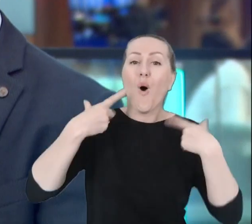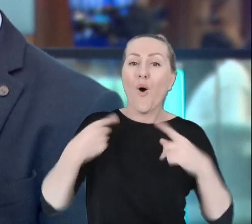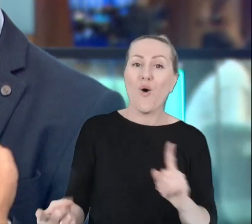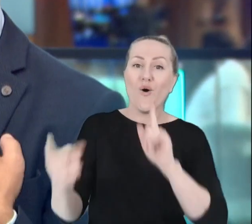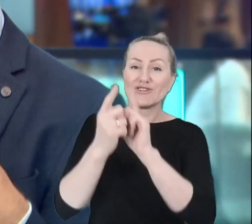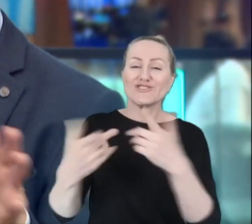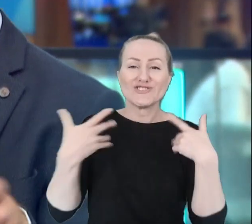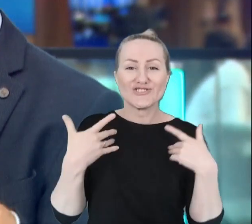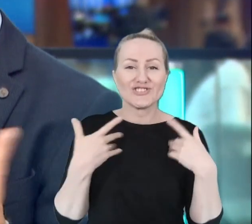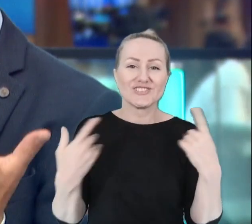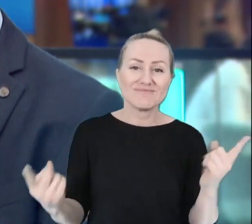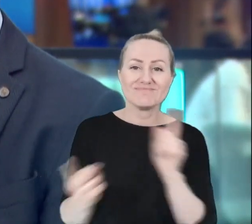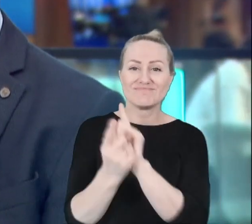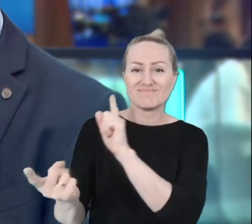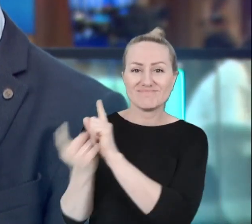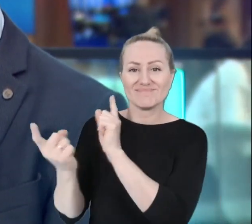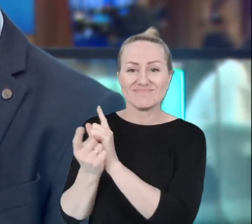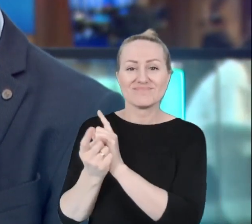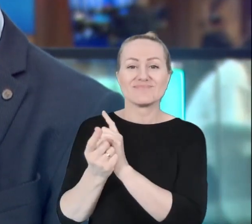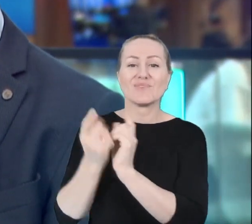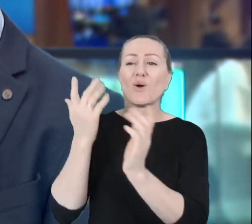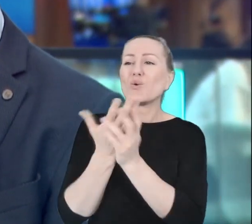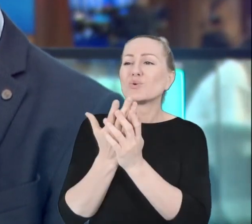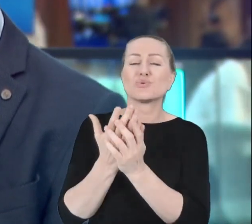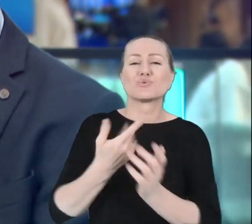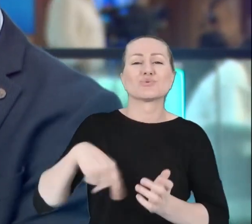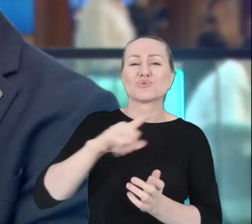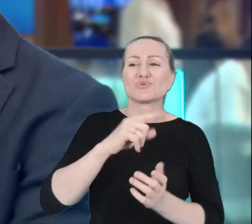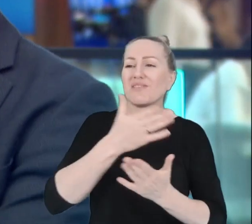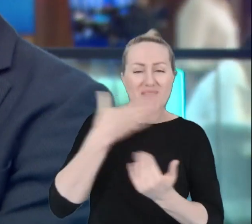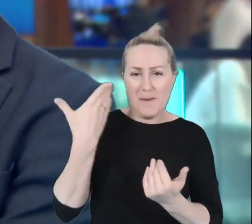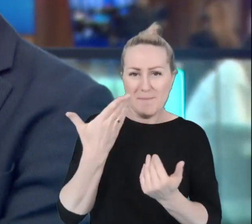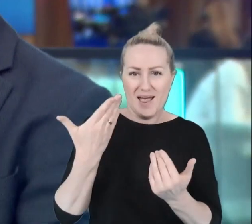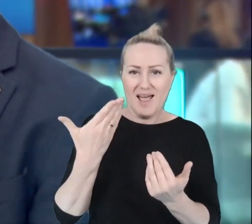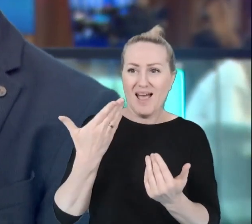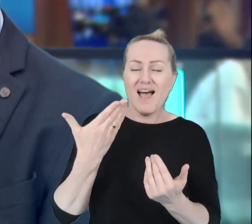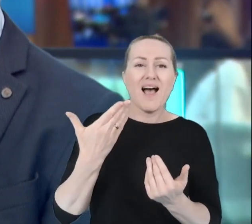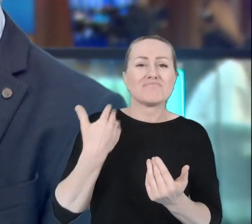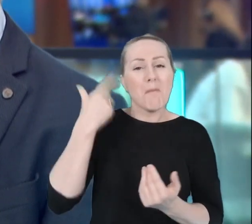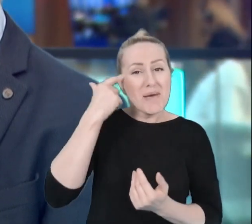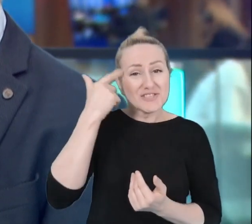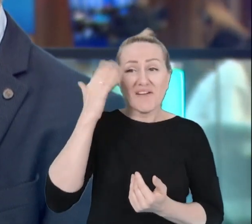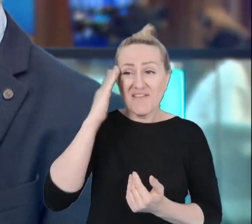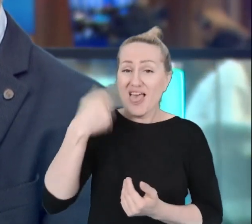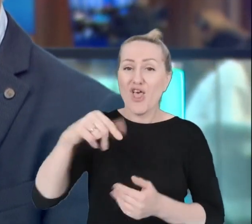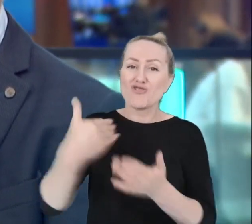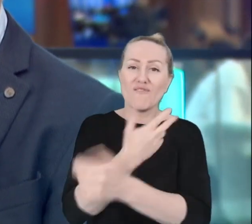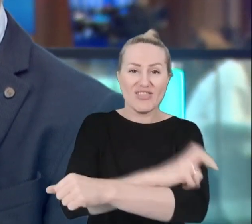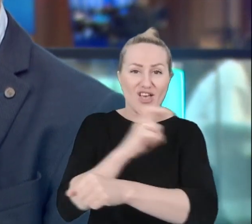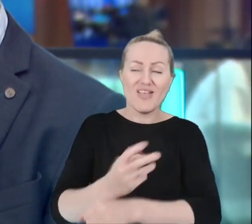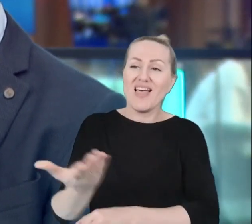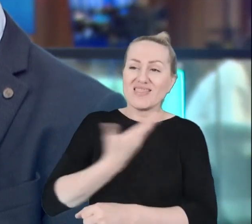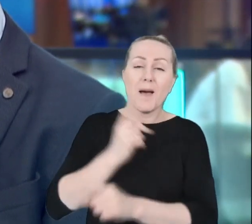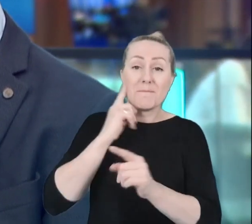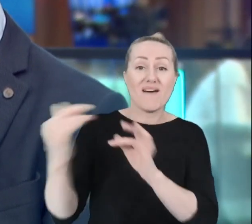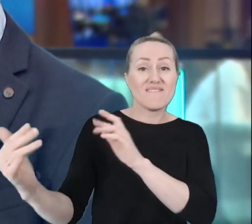obecność i takie porzucenie takiej iluzji, że nowe technologie mogą nam zapewnić realne więzi, relacje,